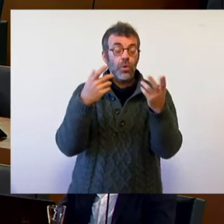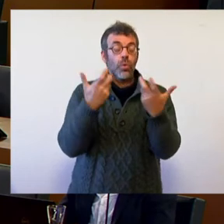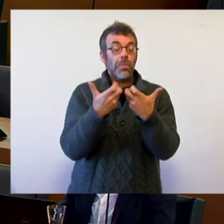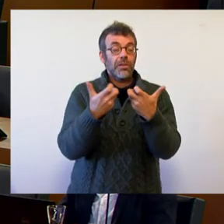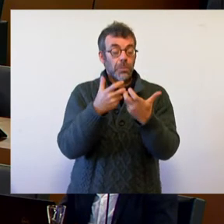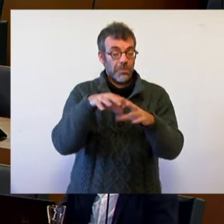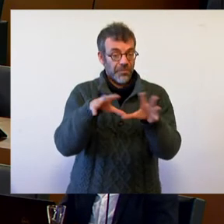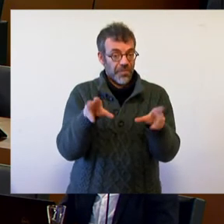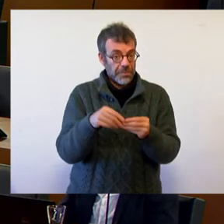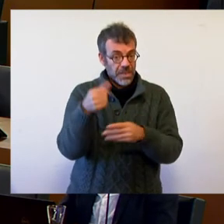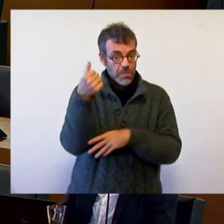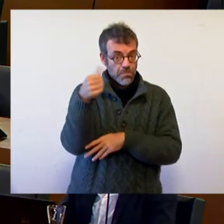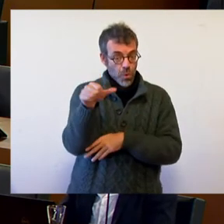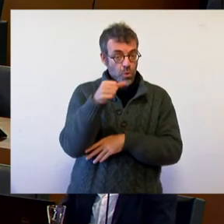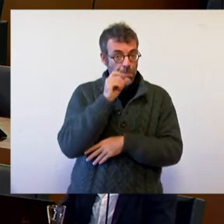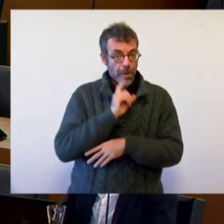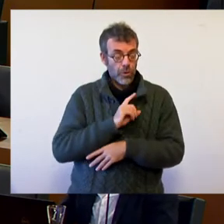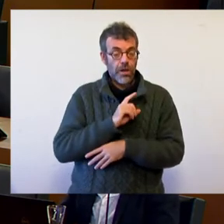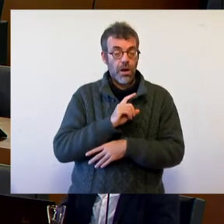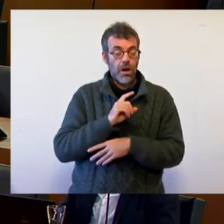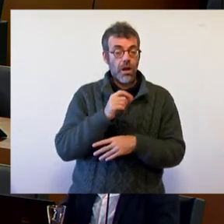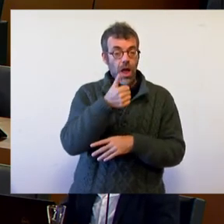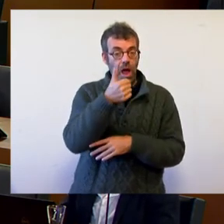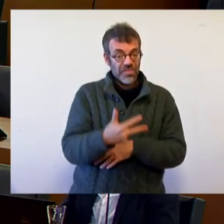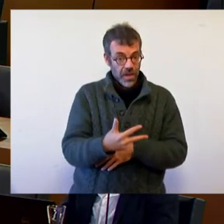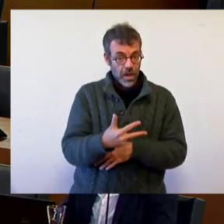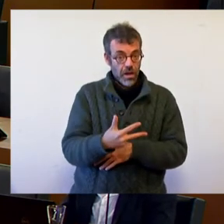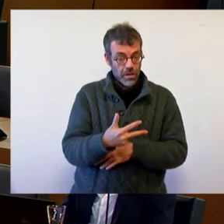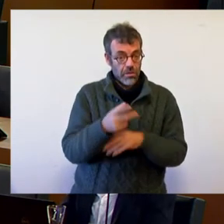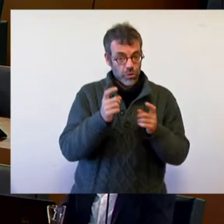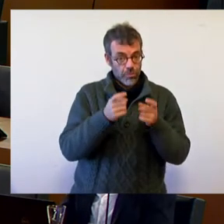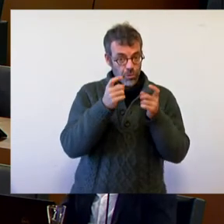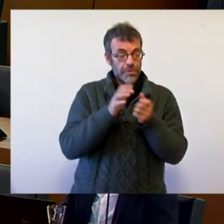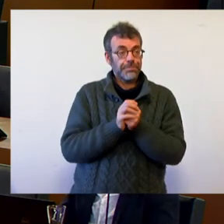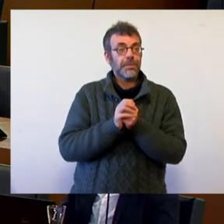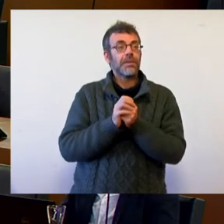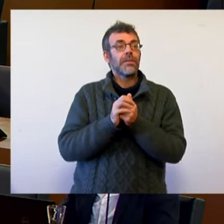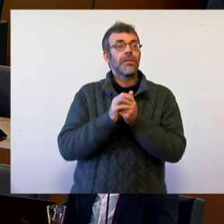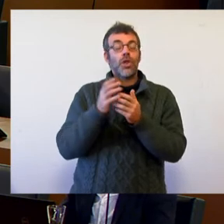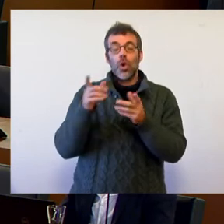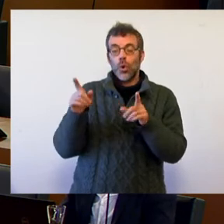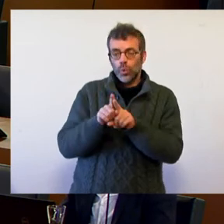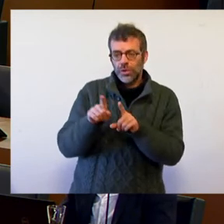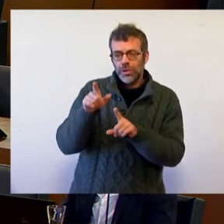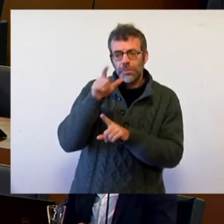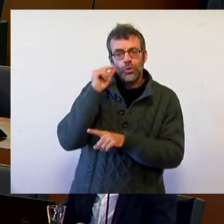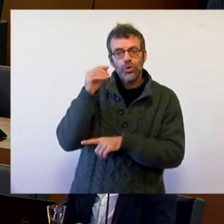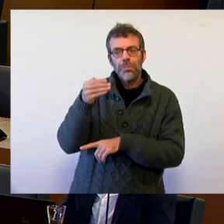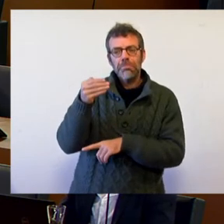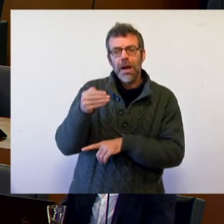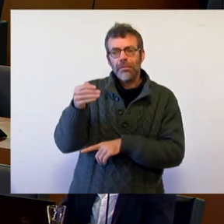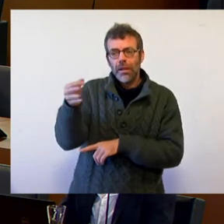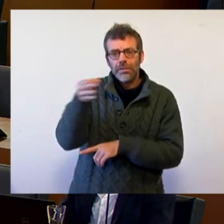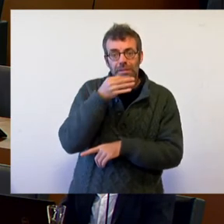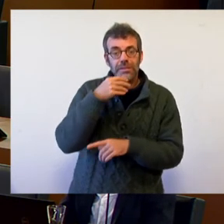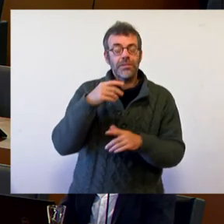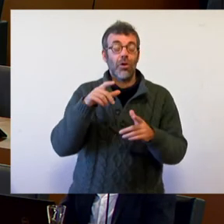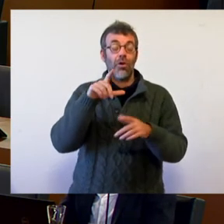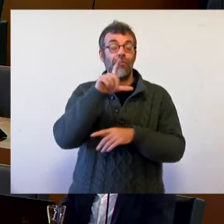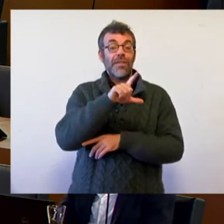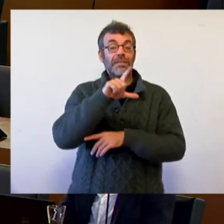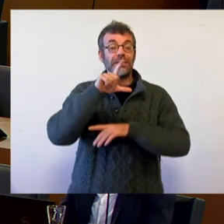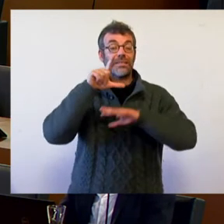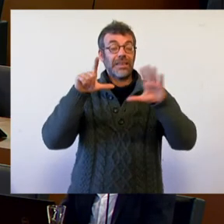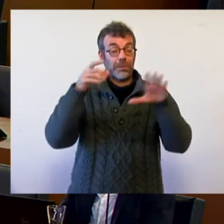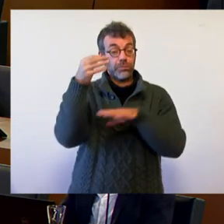un tiers, des évolutions économiques également, avec, M. Martin l'a rappelé, 27% des familles qui vivent sous le seuil de